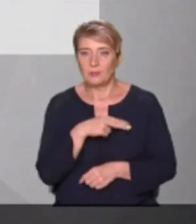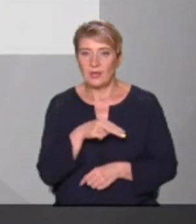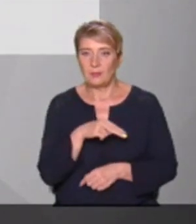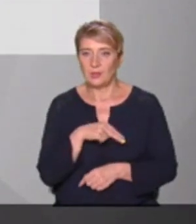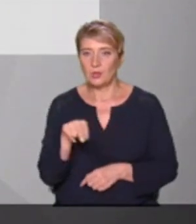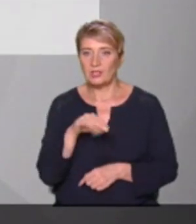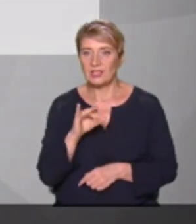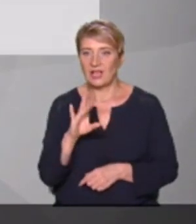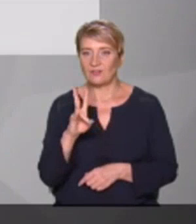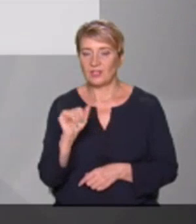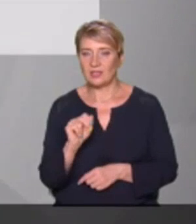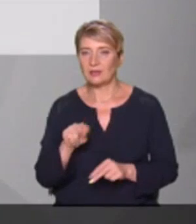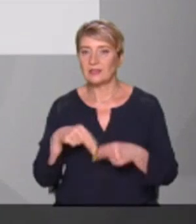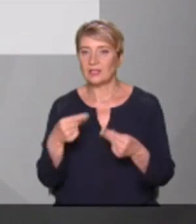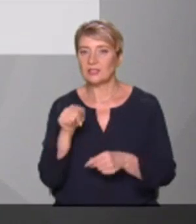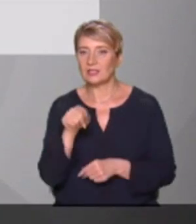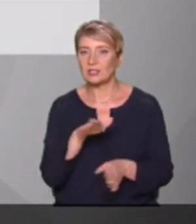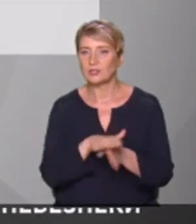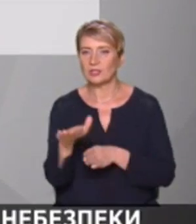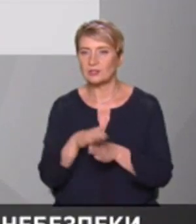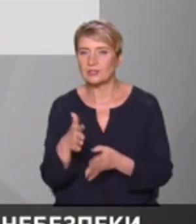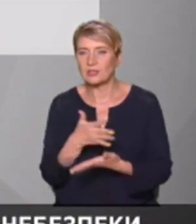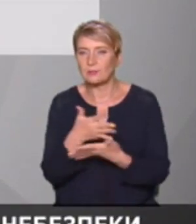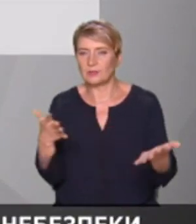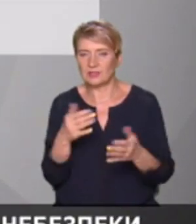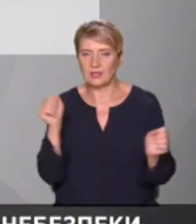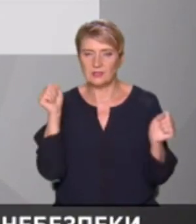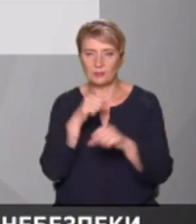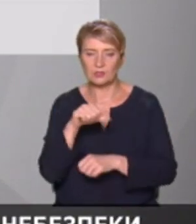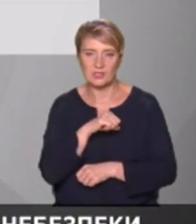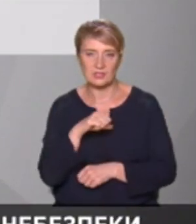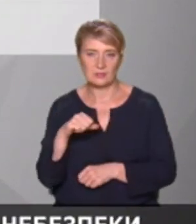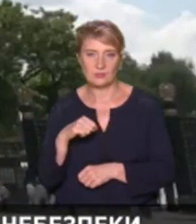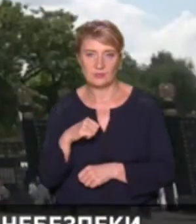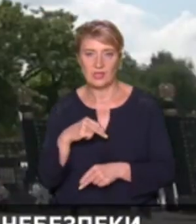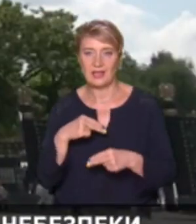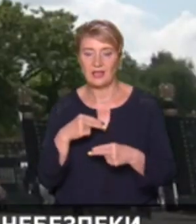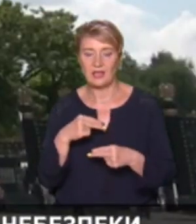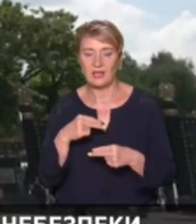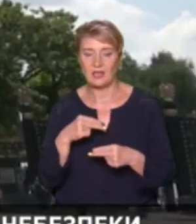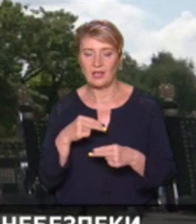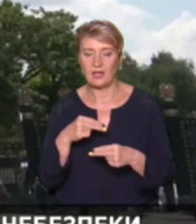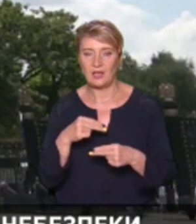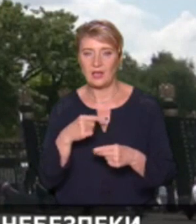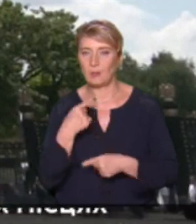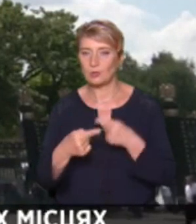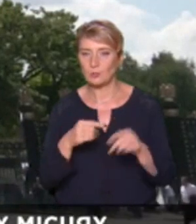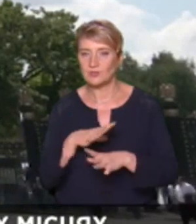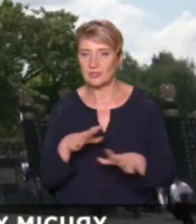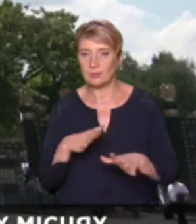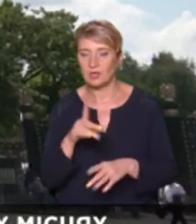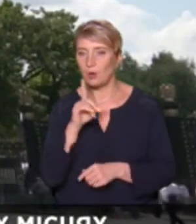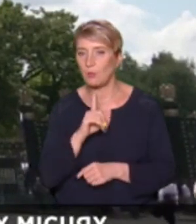Це премія, яка дається тим, хто вчинив найбільш безглузде самогубство і не дав потомство. І поки велика